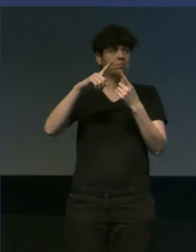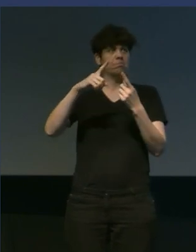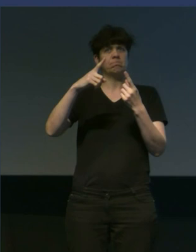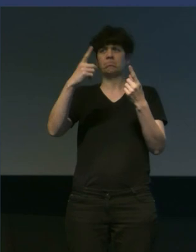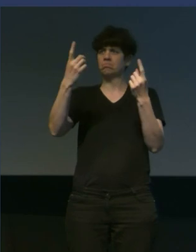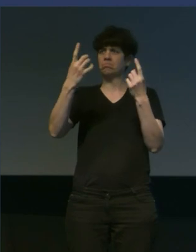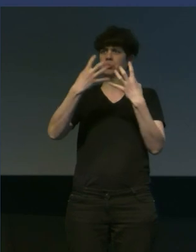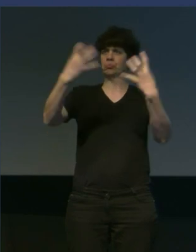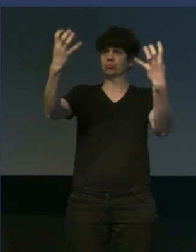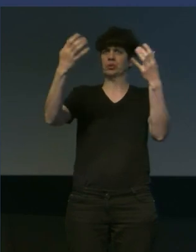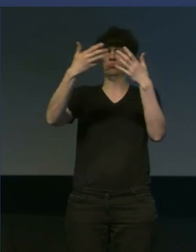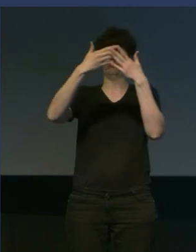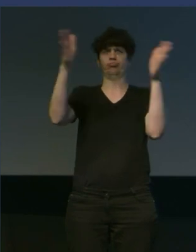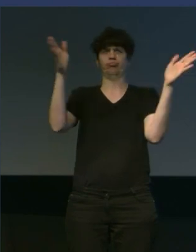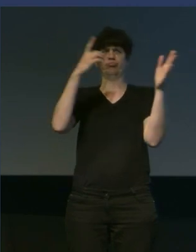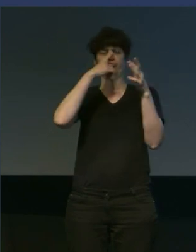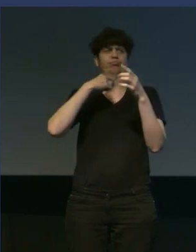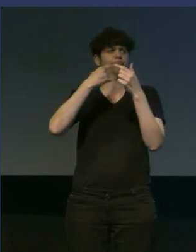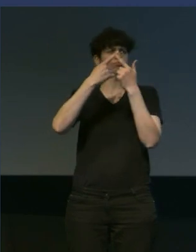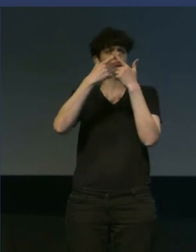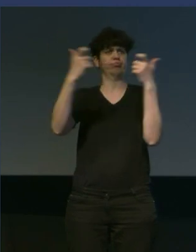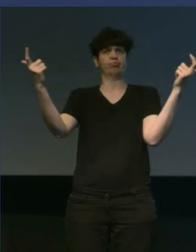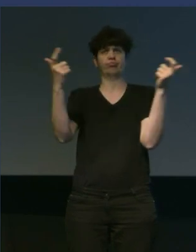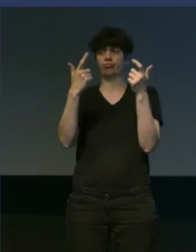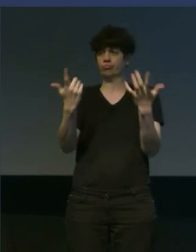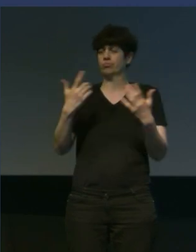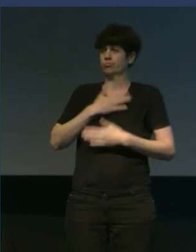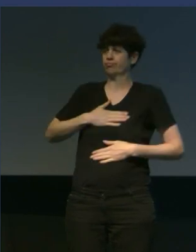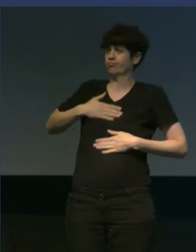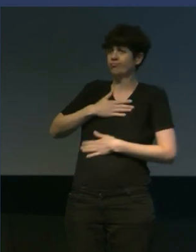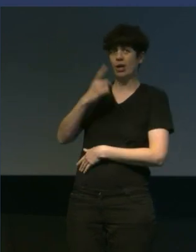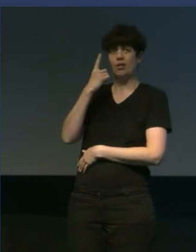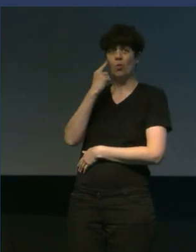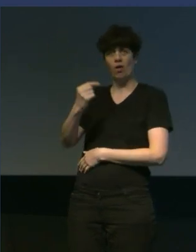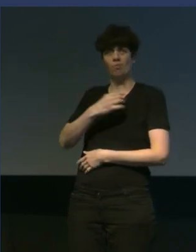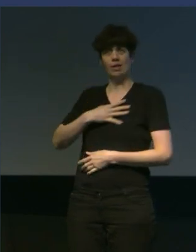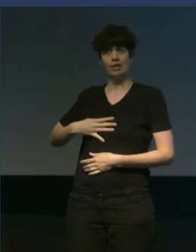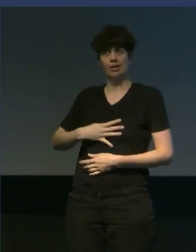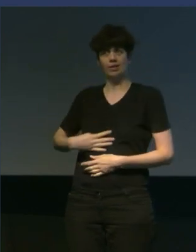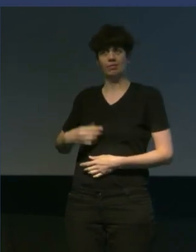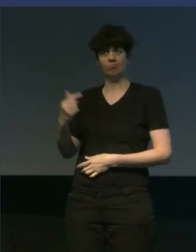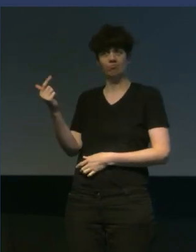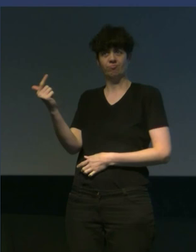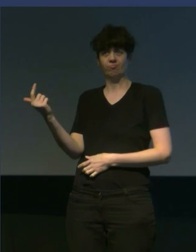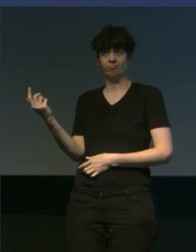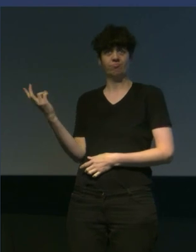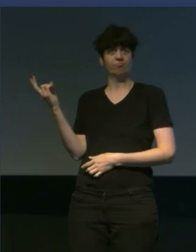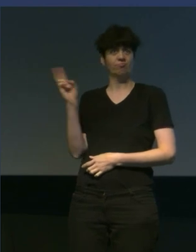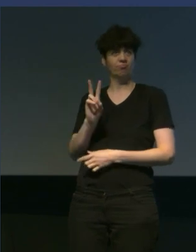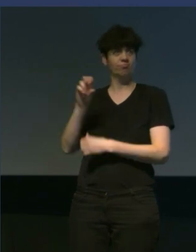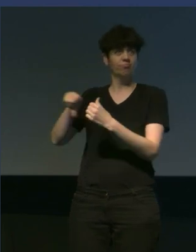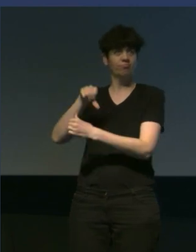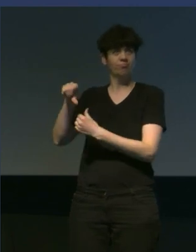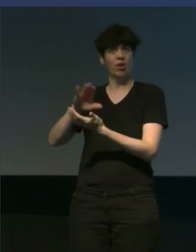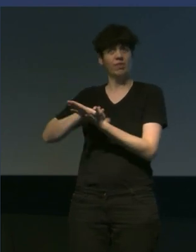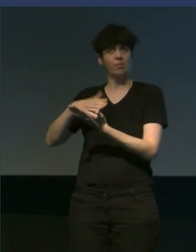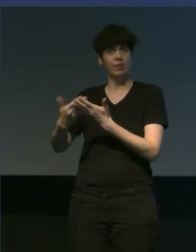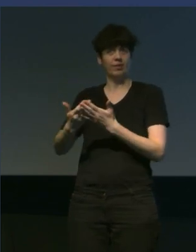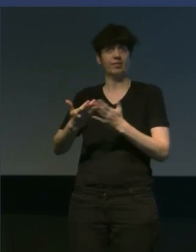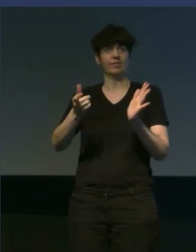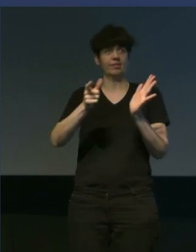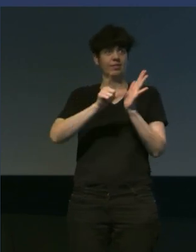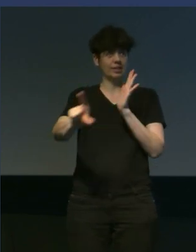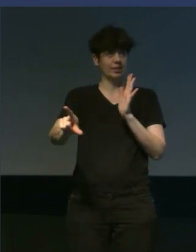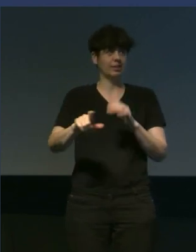nombre. On est ravis donc d'accueillir Enora et Mathilde, qui donc sont interprètes en langue